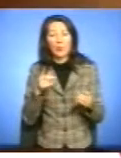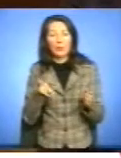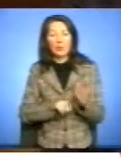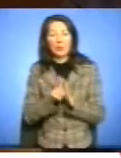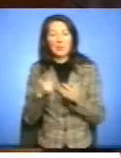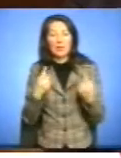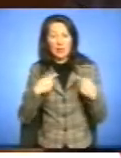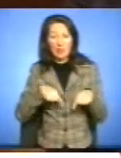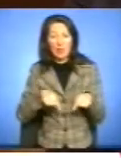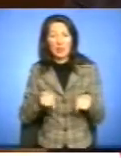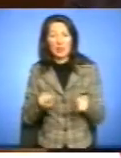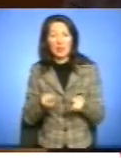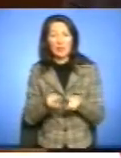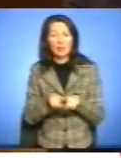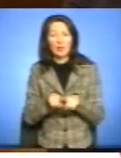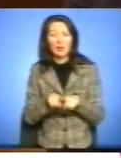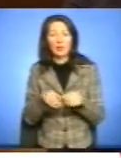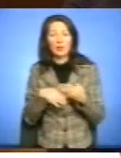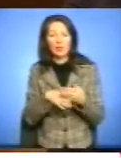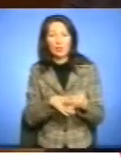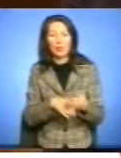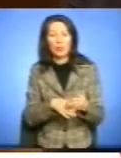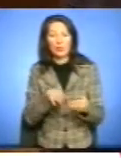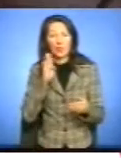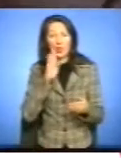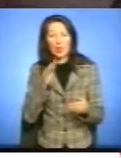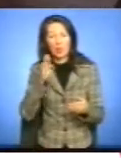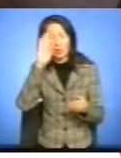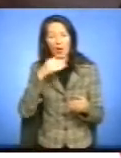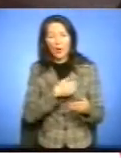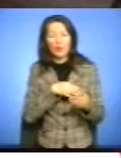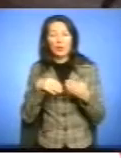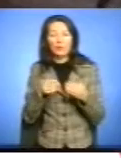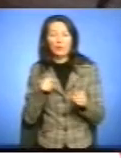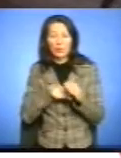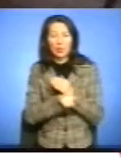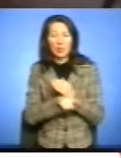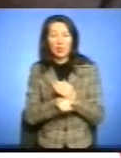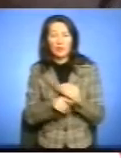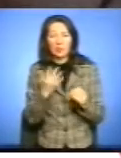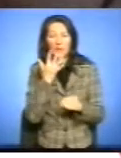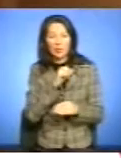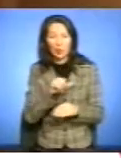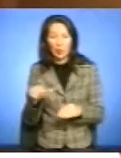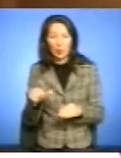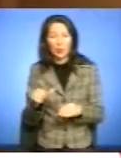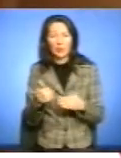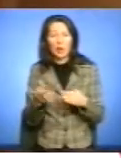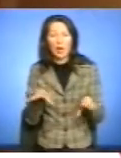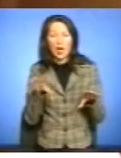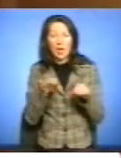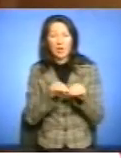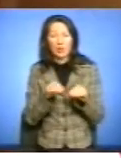неї. Дівчина розповіла, що цю тему обрала через те, що вона їй близька життєво. Разом із науковим керівником спілкувалася з людьми,